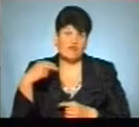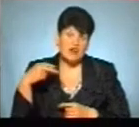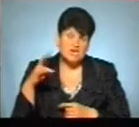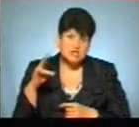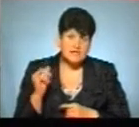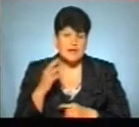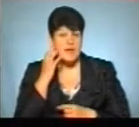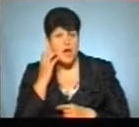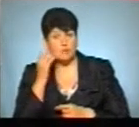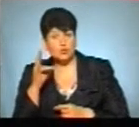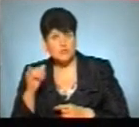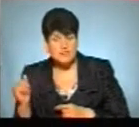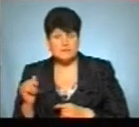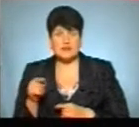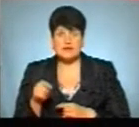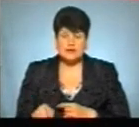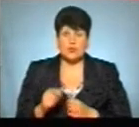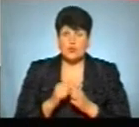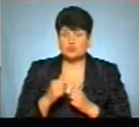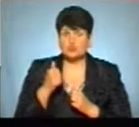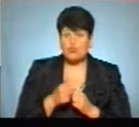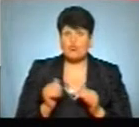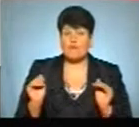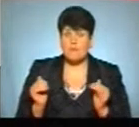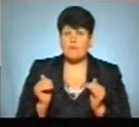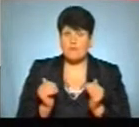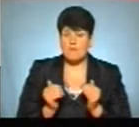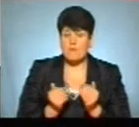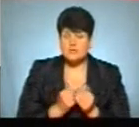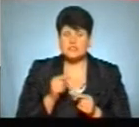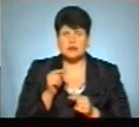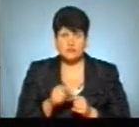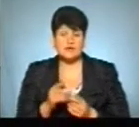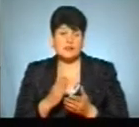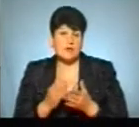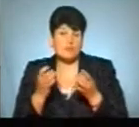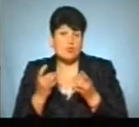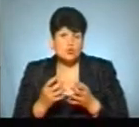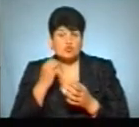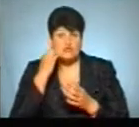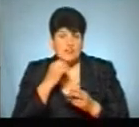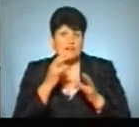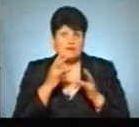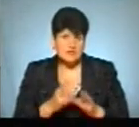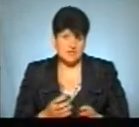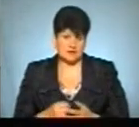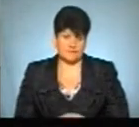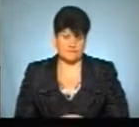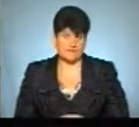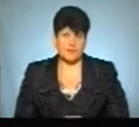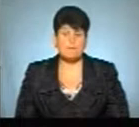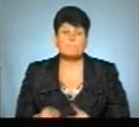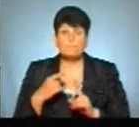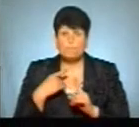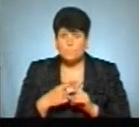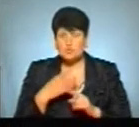місцях яблуні. Їх чим раз стає менше, але разом з тим вони вже стали просто-напросто старими, аварійними, трухлявими. Плюс